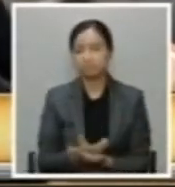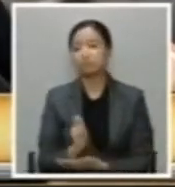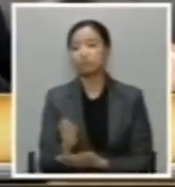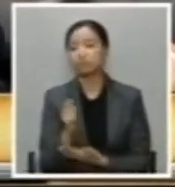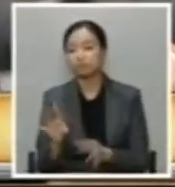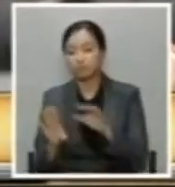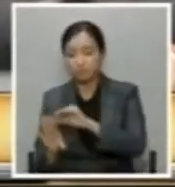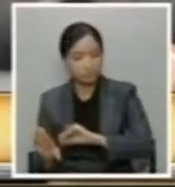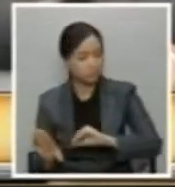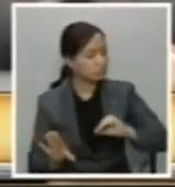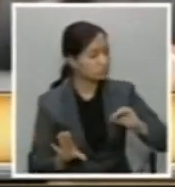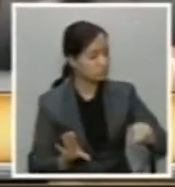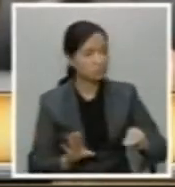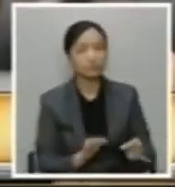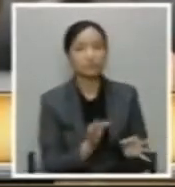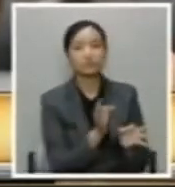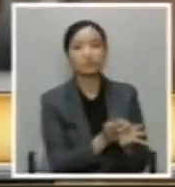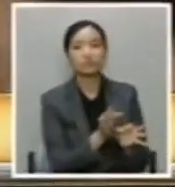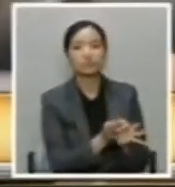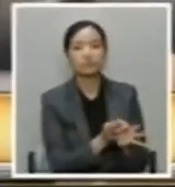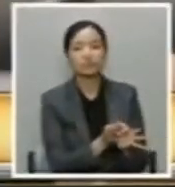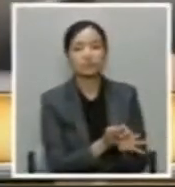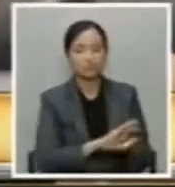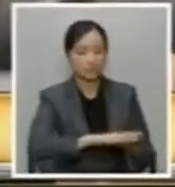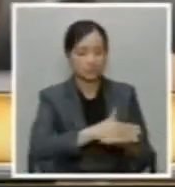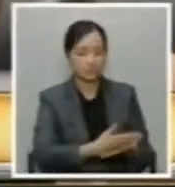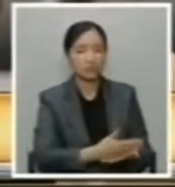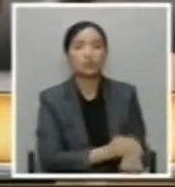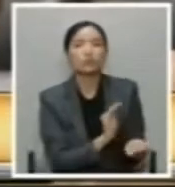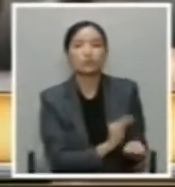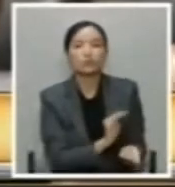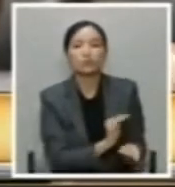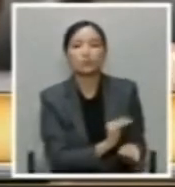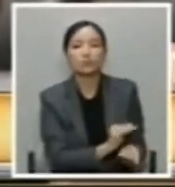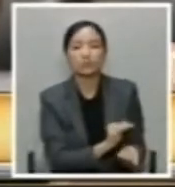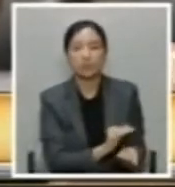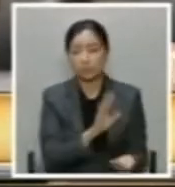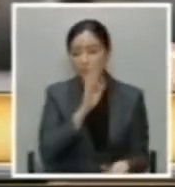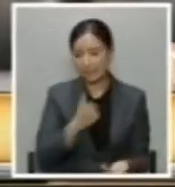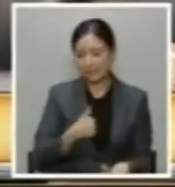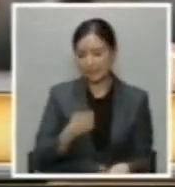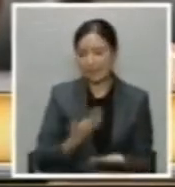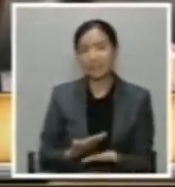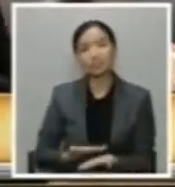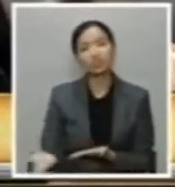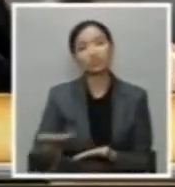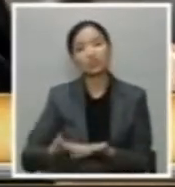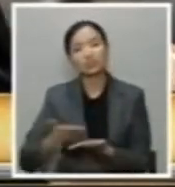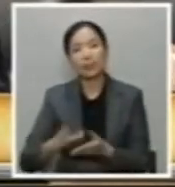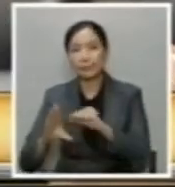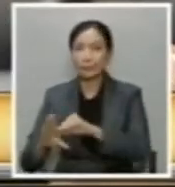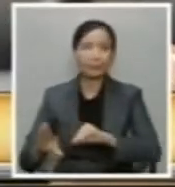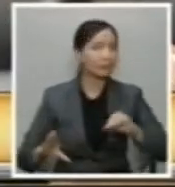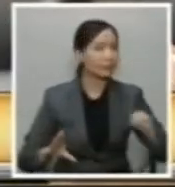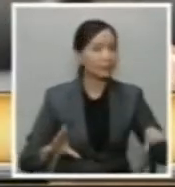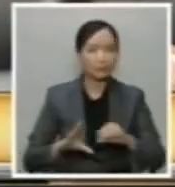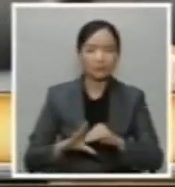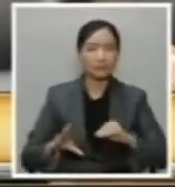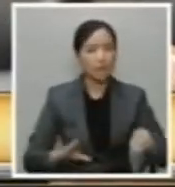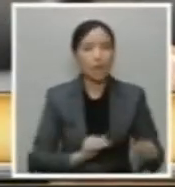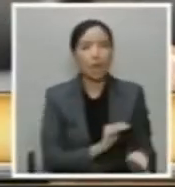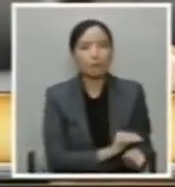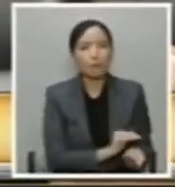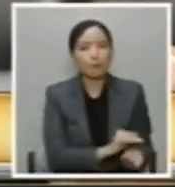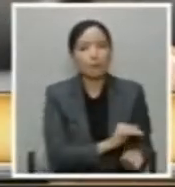ประชาชนก็คือการส่งเสริมให้มีการออมผ่านการจับจ่ายใช้สอยนั่นเองนะครับเหล่านี้เนี่ยมันเป็นแนวคิด